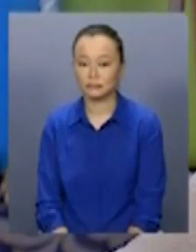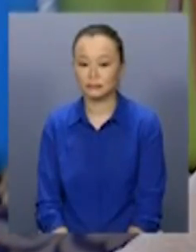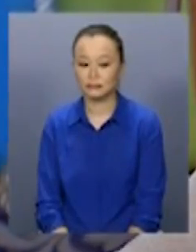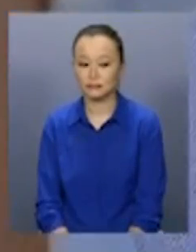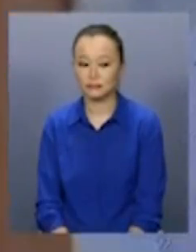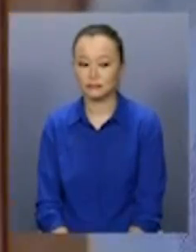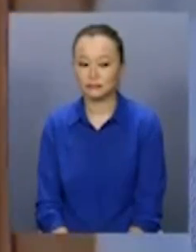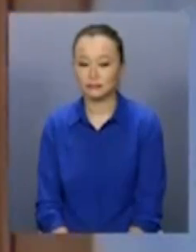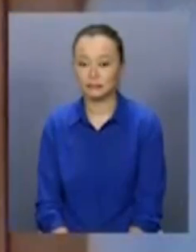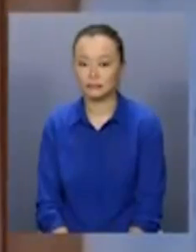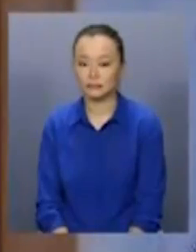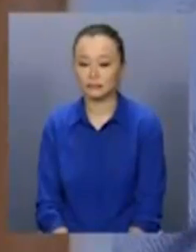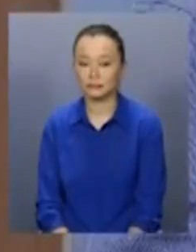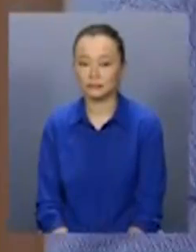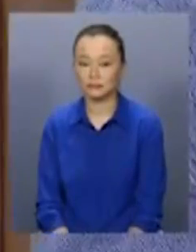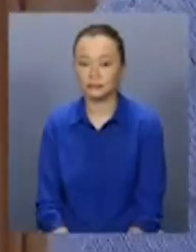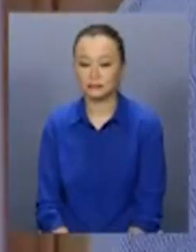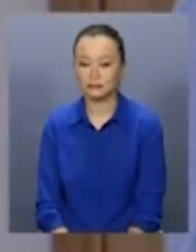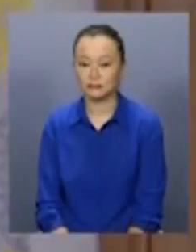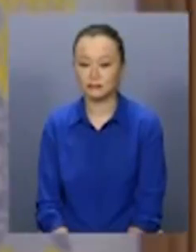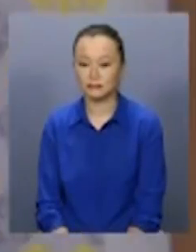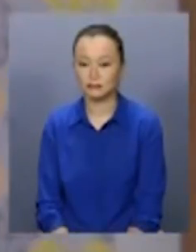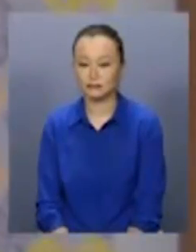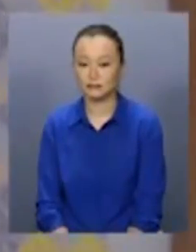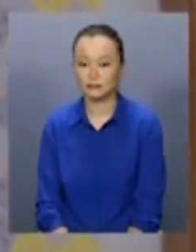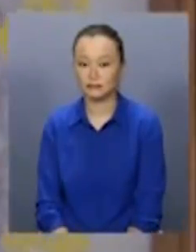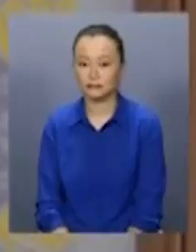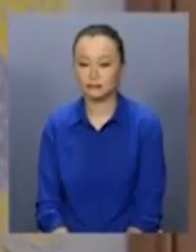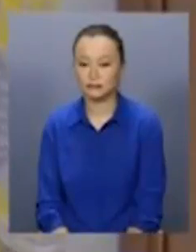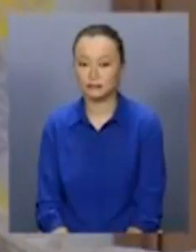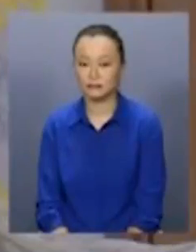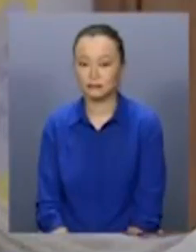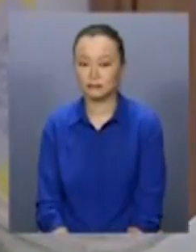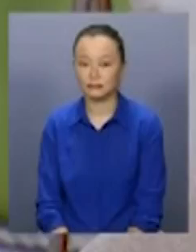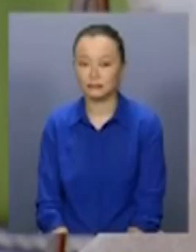қосқанымдай, өзіңмен бірге жүрсем арман бар ма,